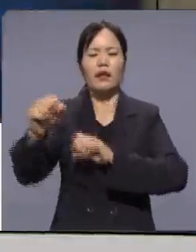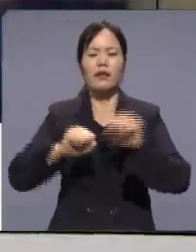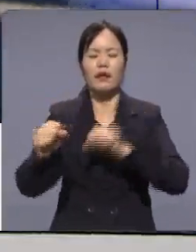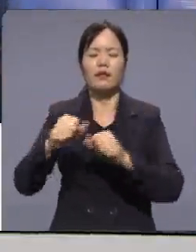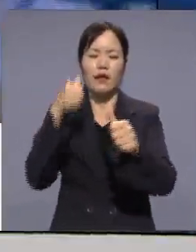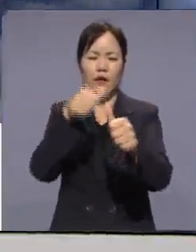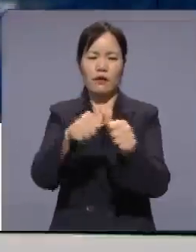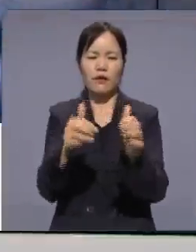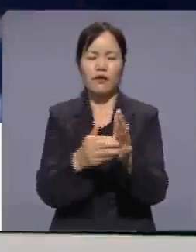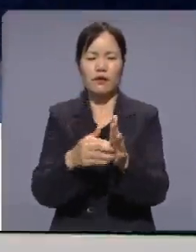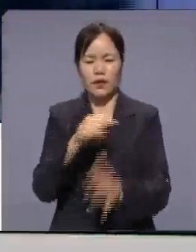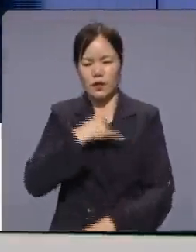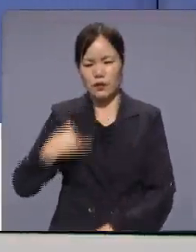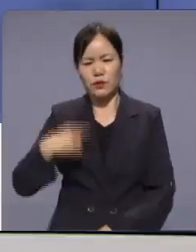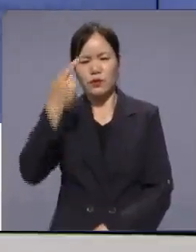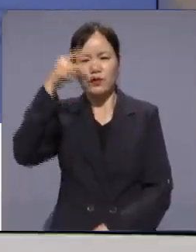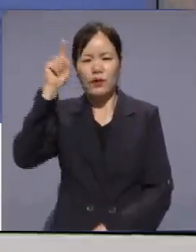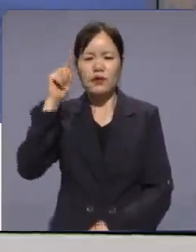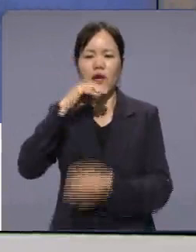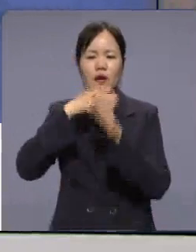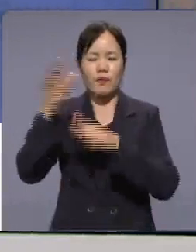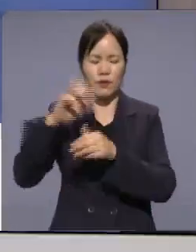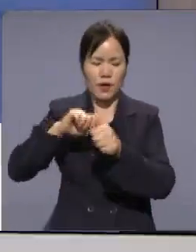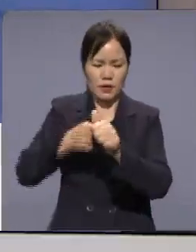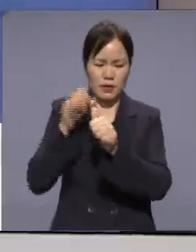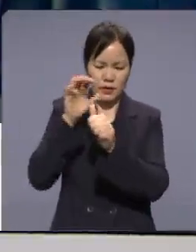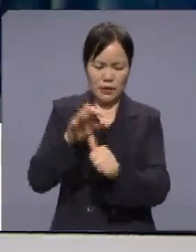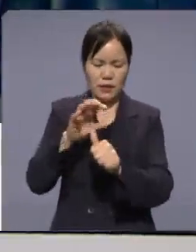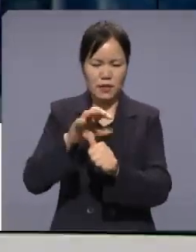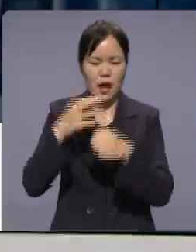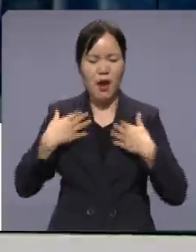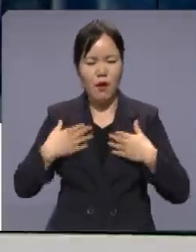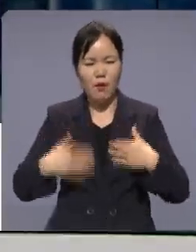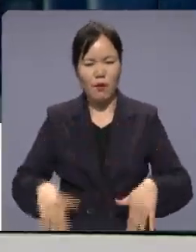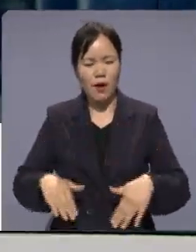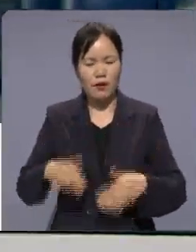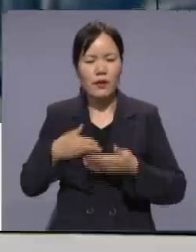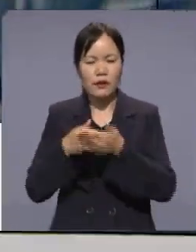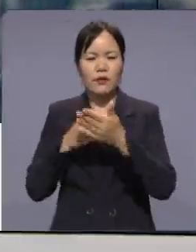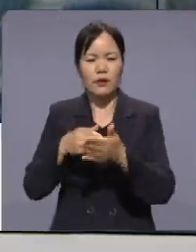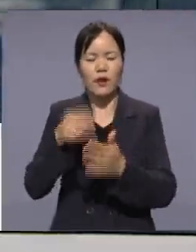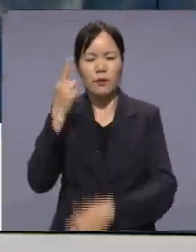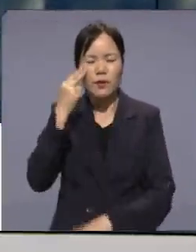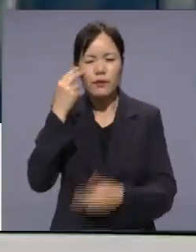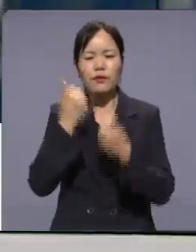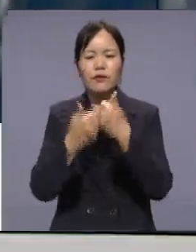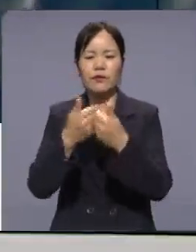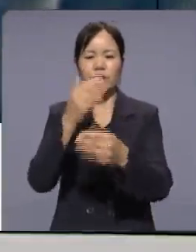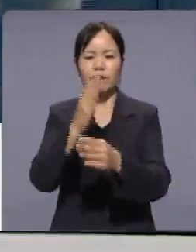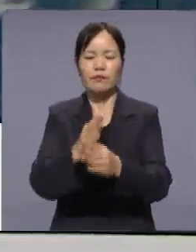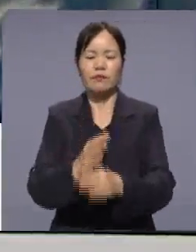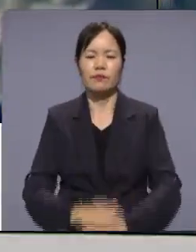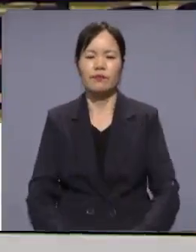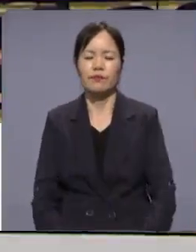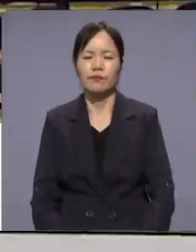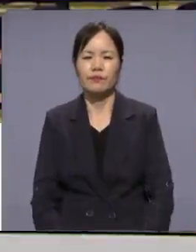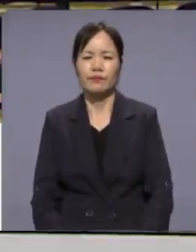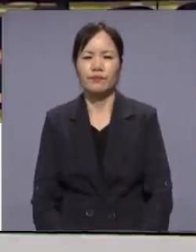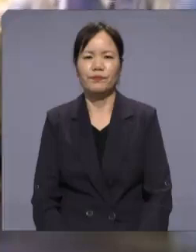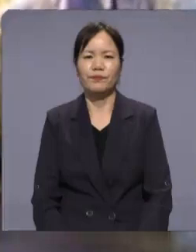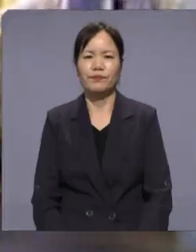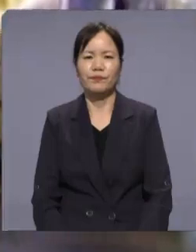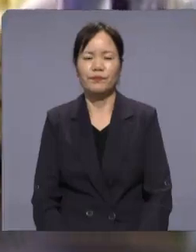나섰습니다. 중국과 러시아는 대북 제재 완화를 주장하며 미국과 각을 세웠습니다. 이동민 기자입니다.